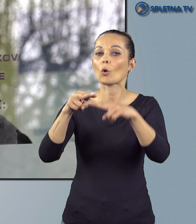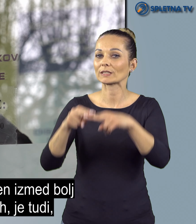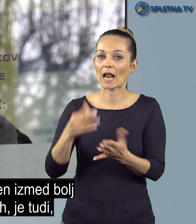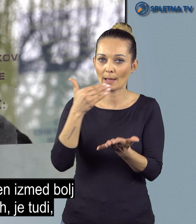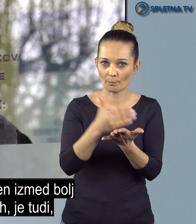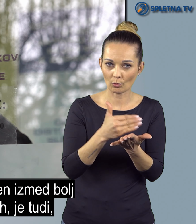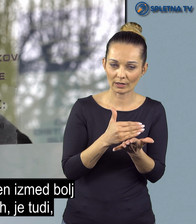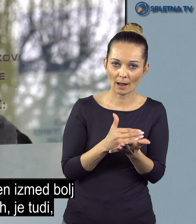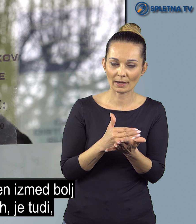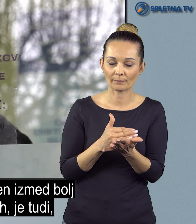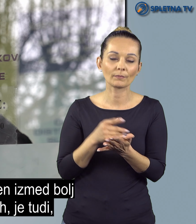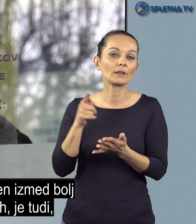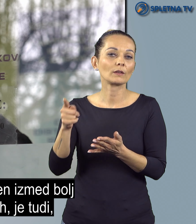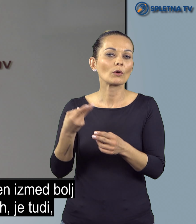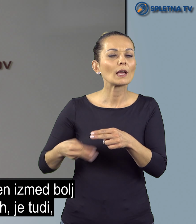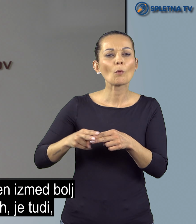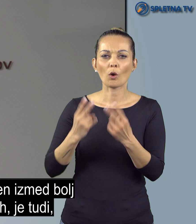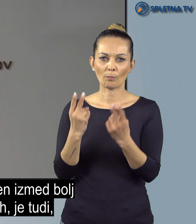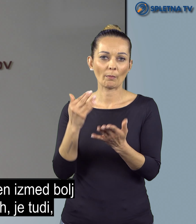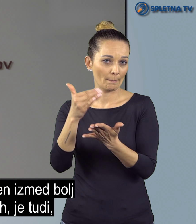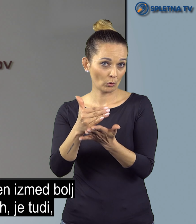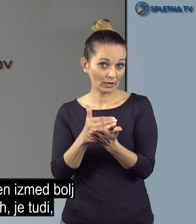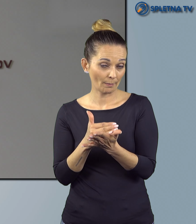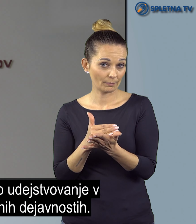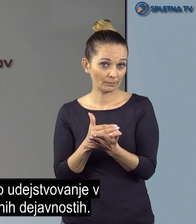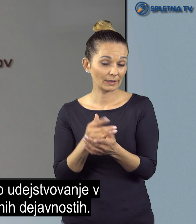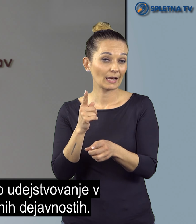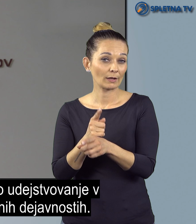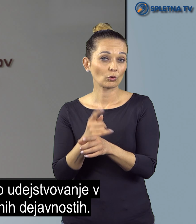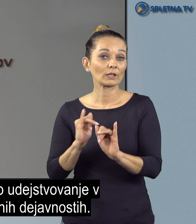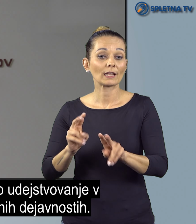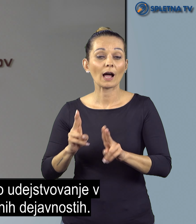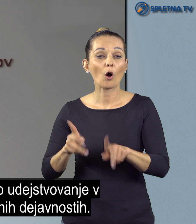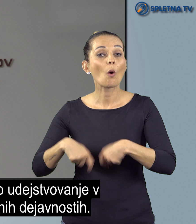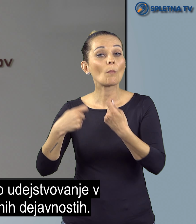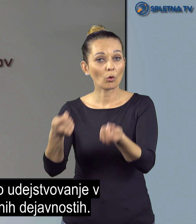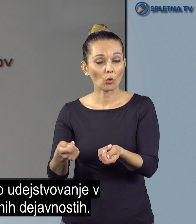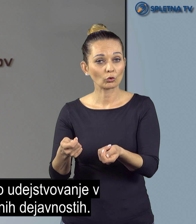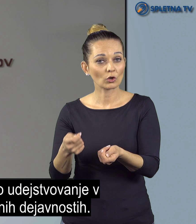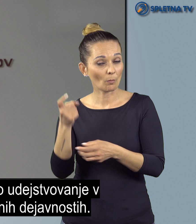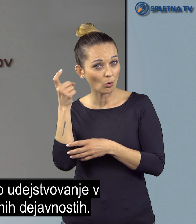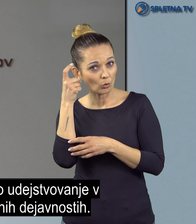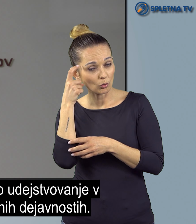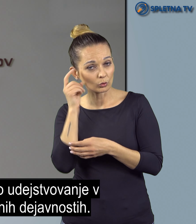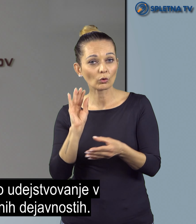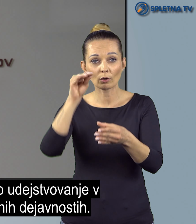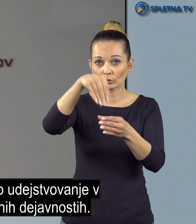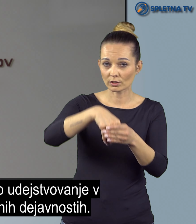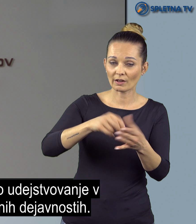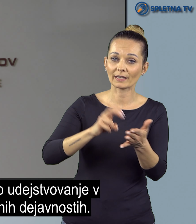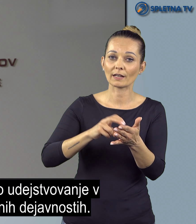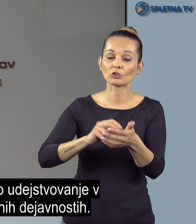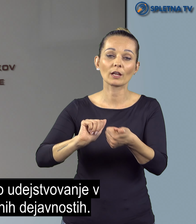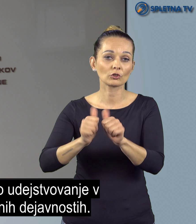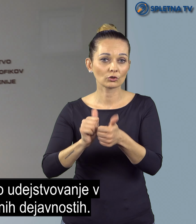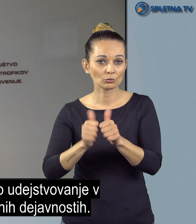ostale programe, en izmed bolj pomembnih tudi, da jim omogočamo kulture udejstvovanja na